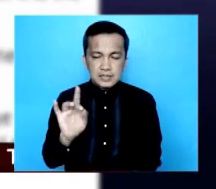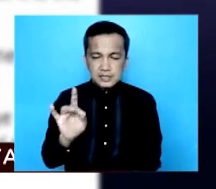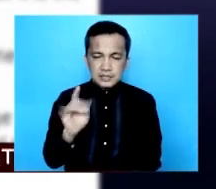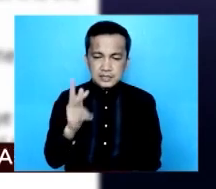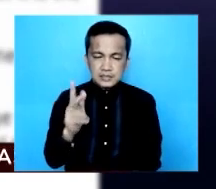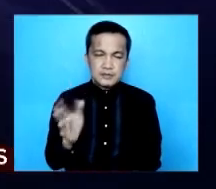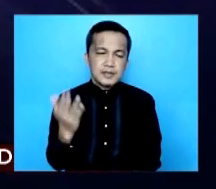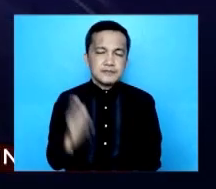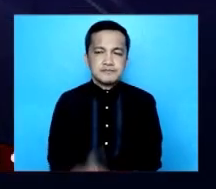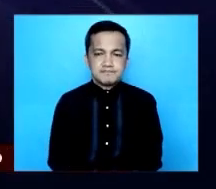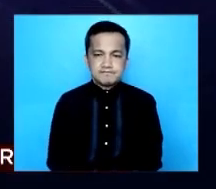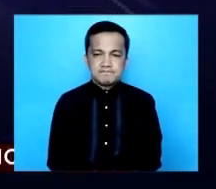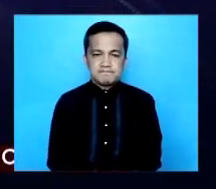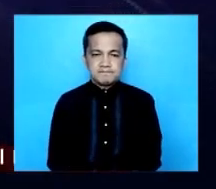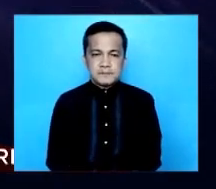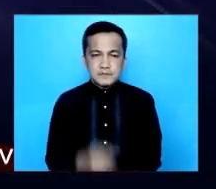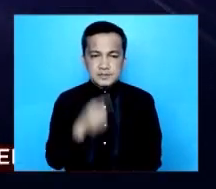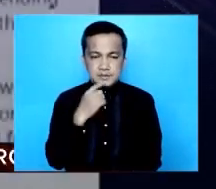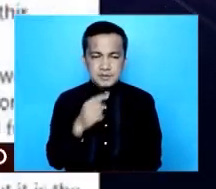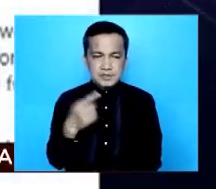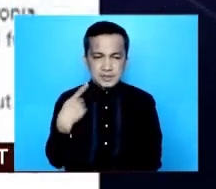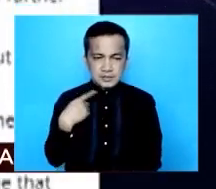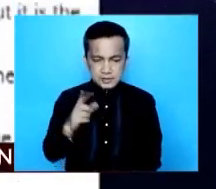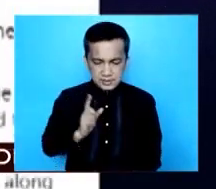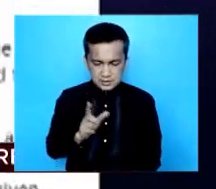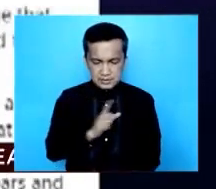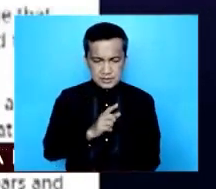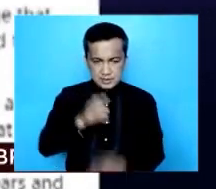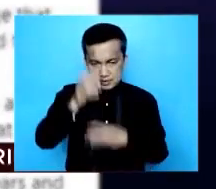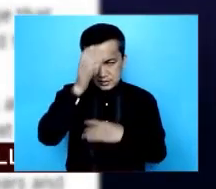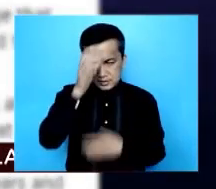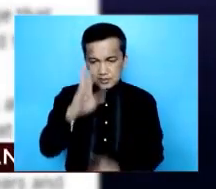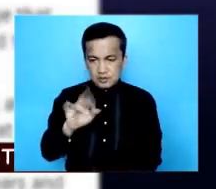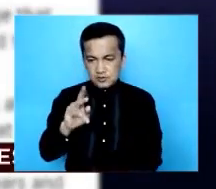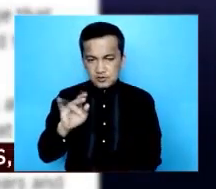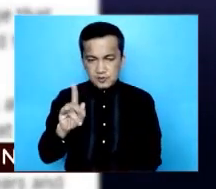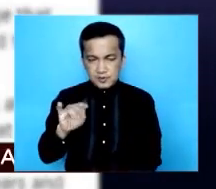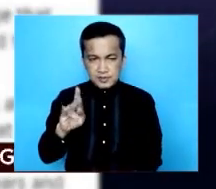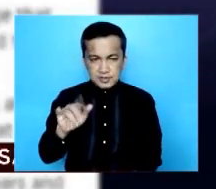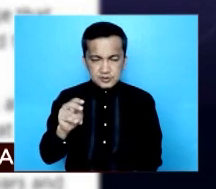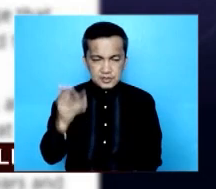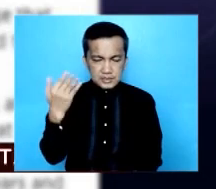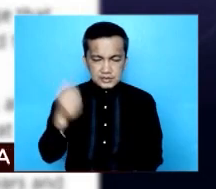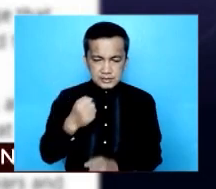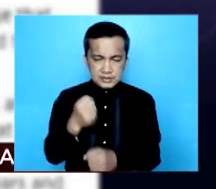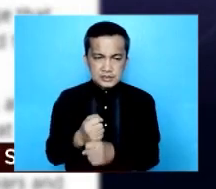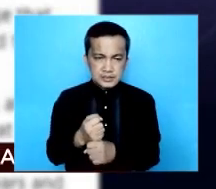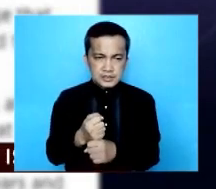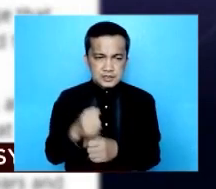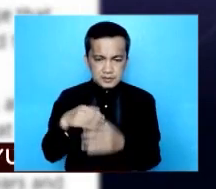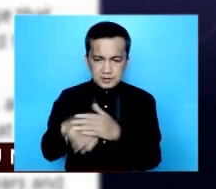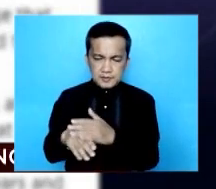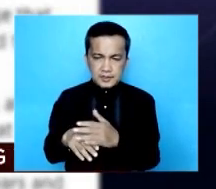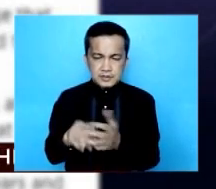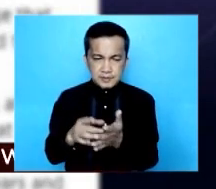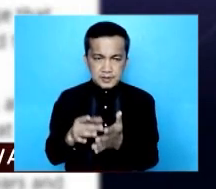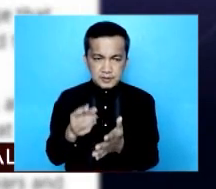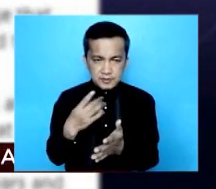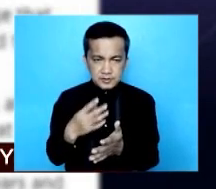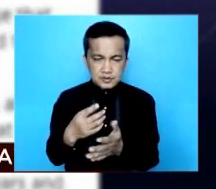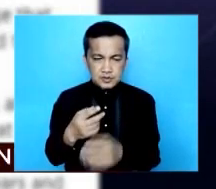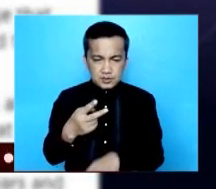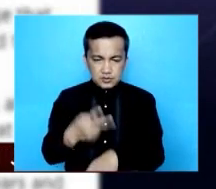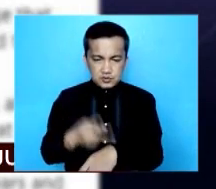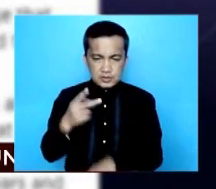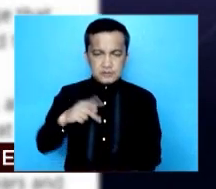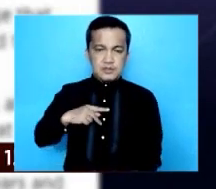umaga. Anya, na-diagnose ng lung cancer si Rodolfo Biazon noong nakarang taon at sumailalim sa pagpapagamot. Dalawang beses tinamaan ng pneumonia